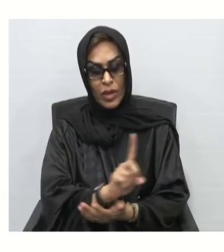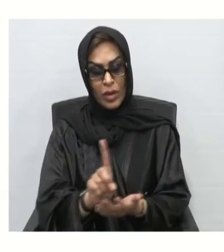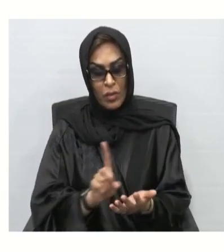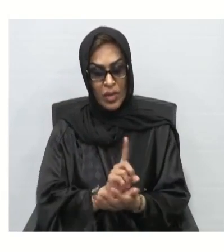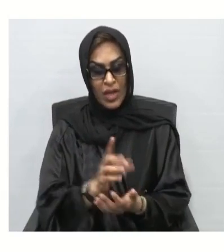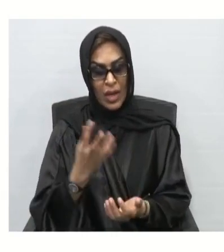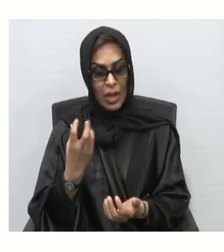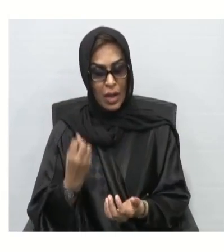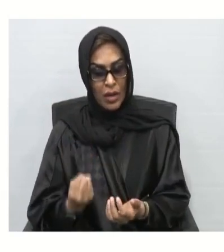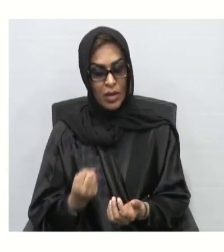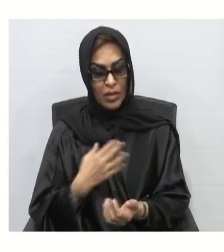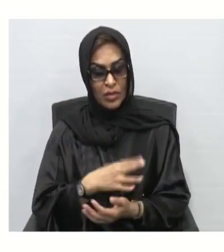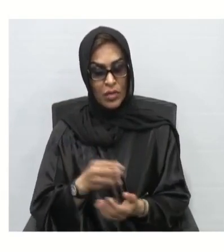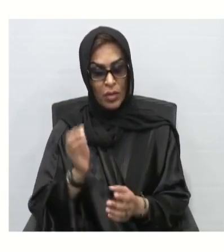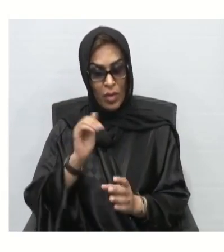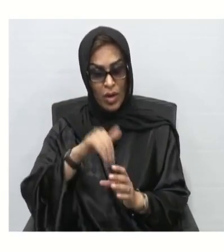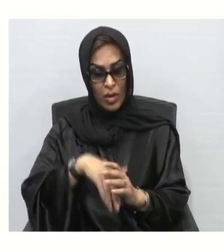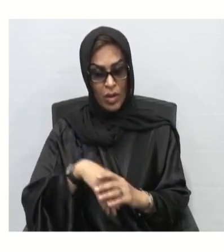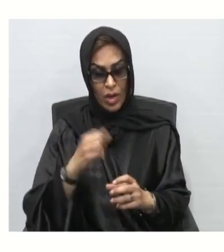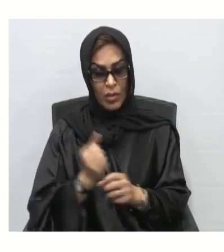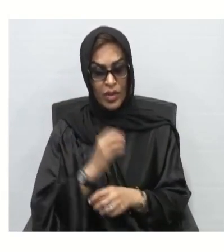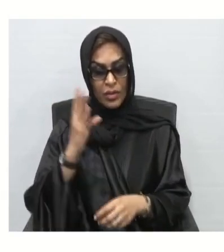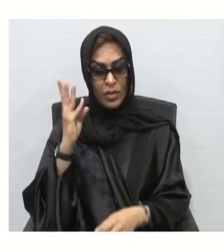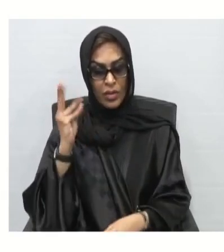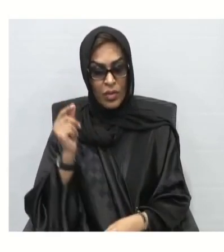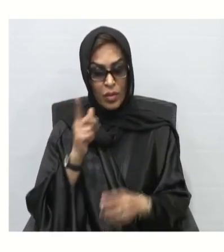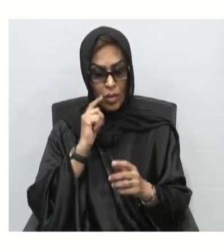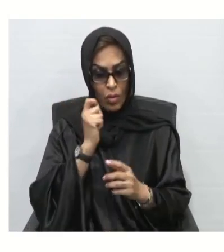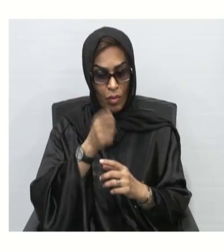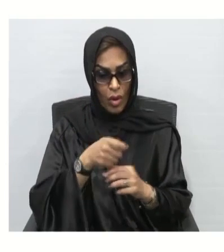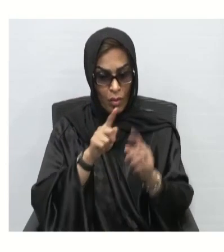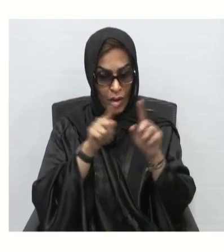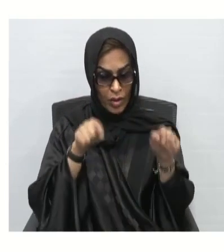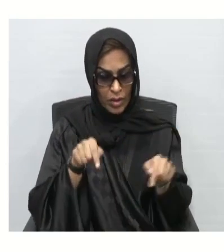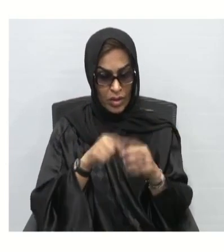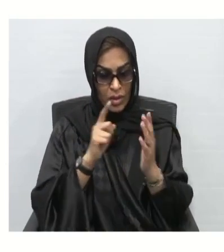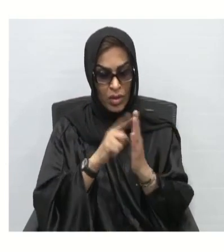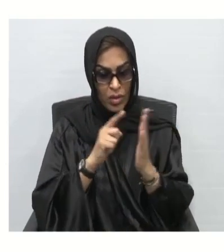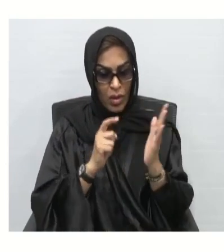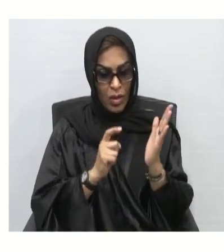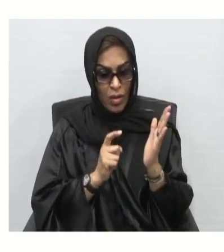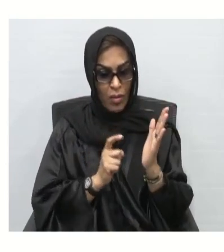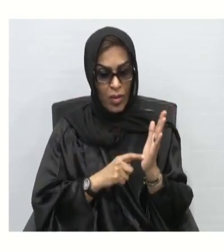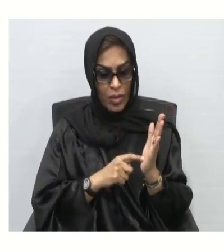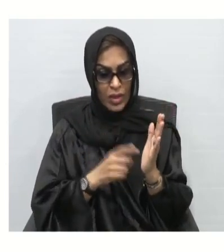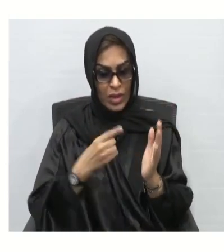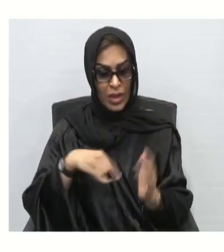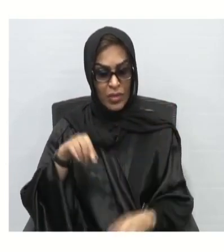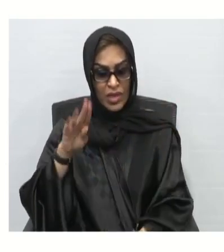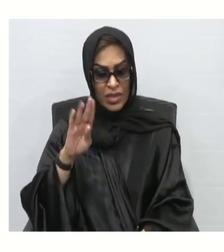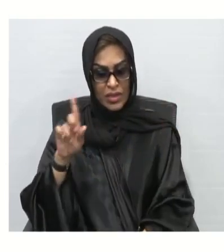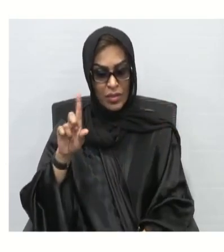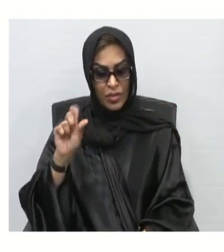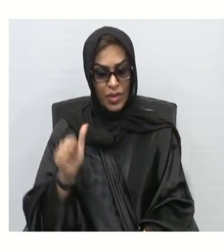امنه للبيانات والعمليات الرقميه من خلال نظام امني متين وتطوير